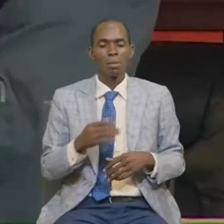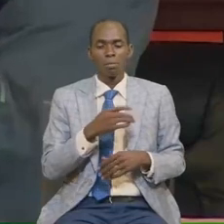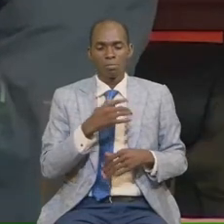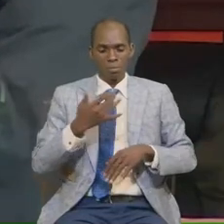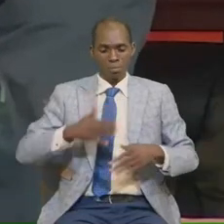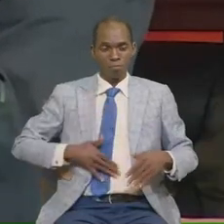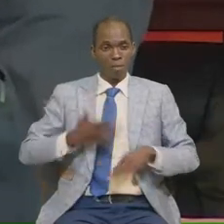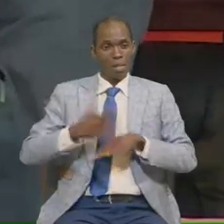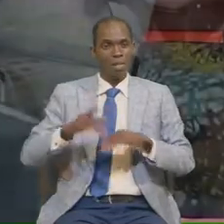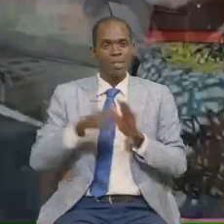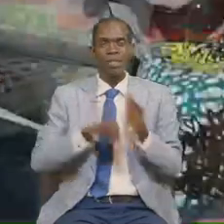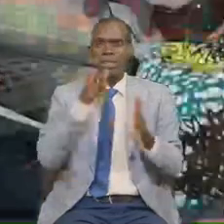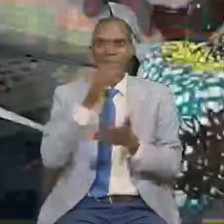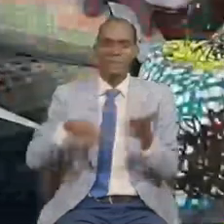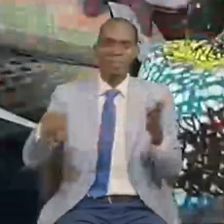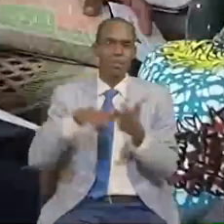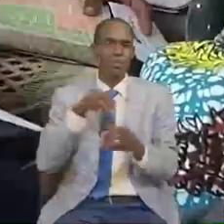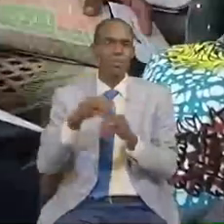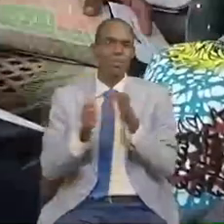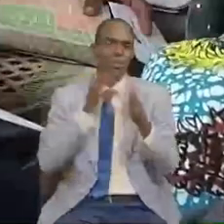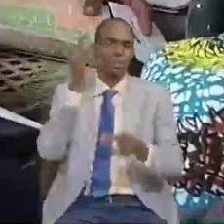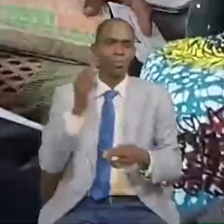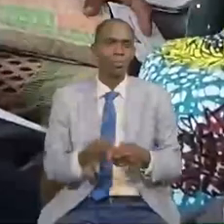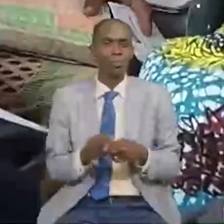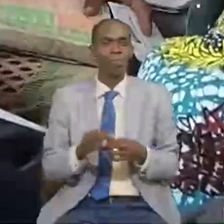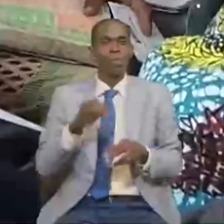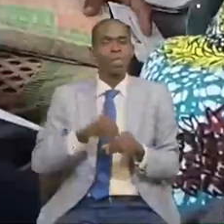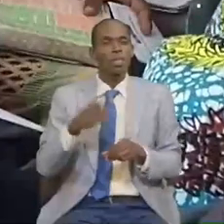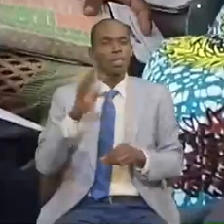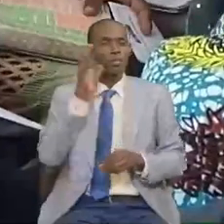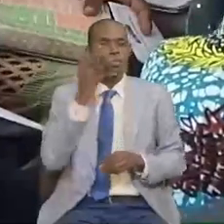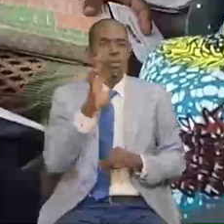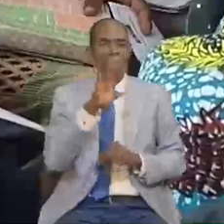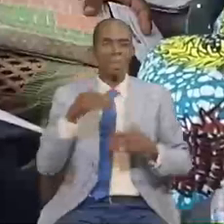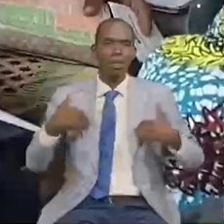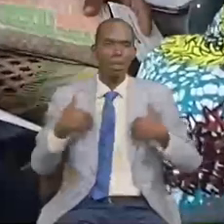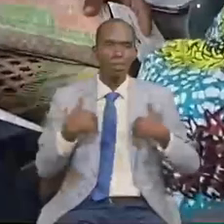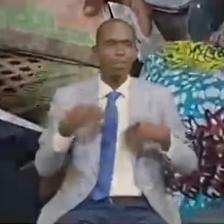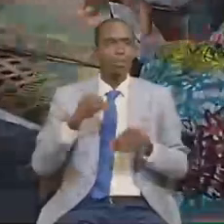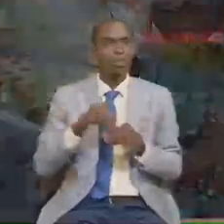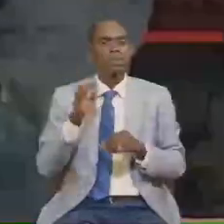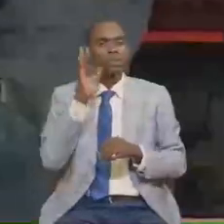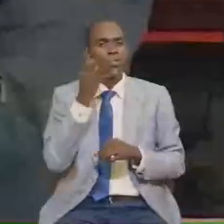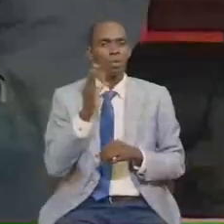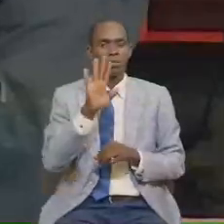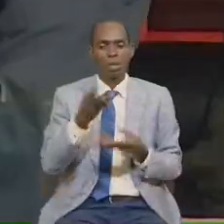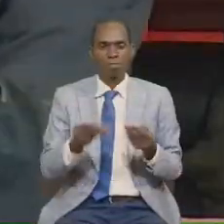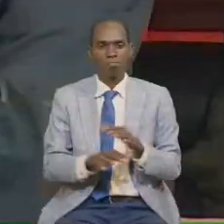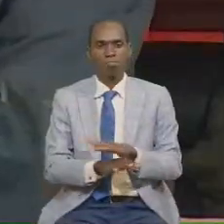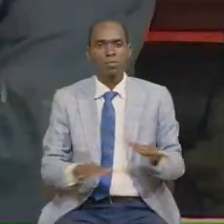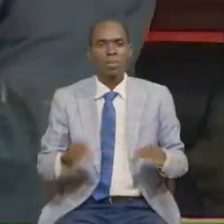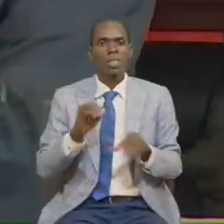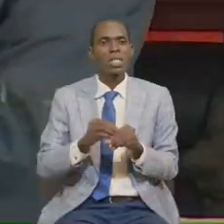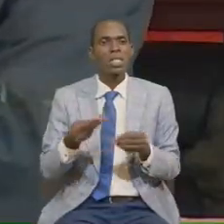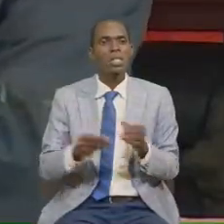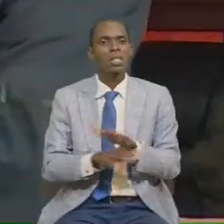au nom de Jésus. Le fruit de tes troupeaux et le fruit de ton sol dans le pays que